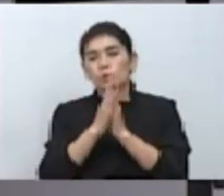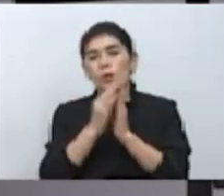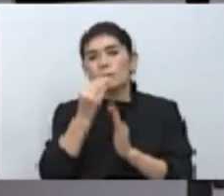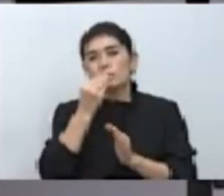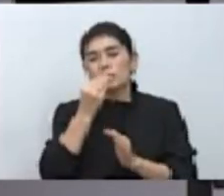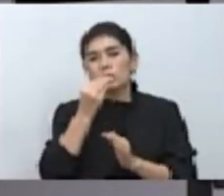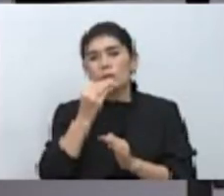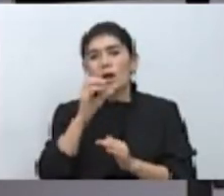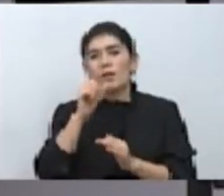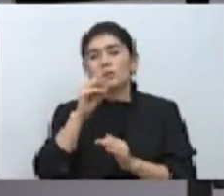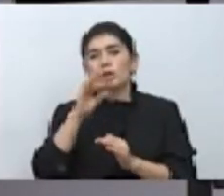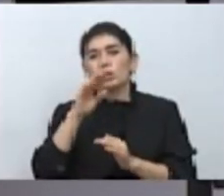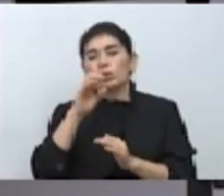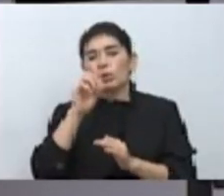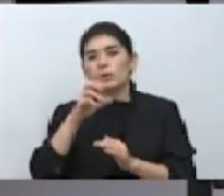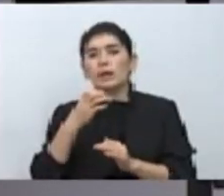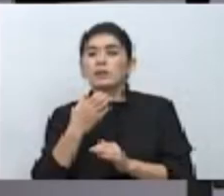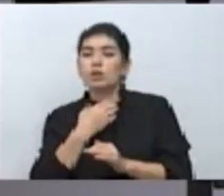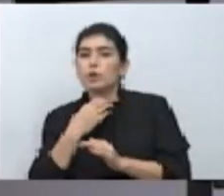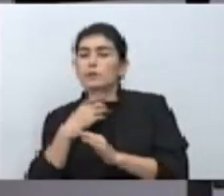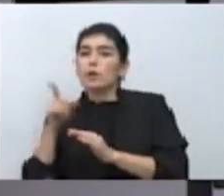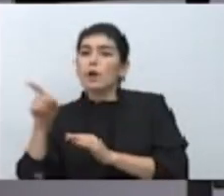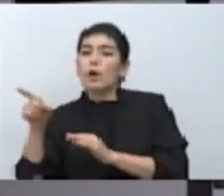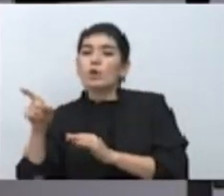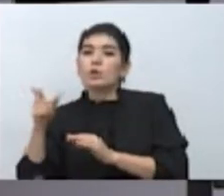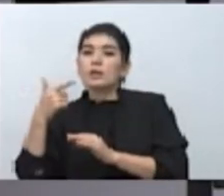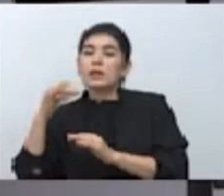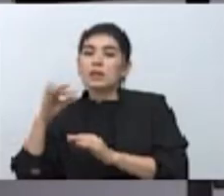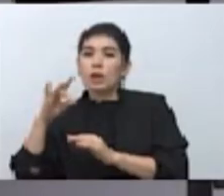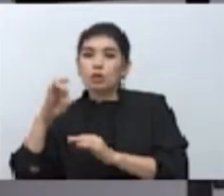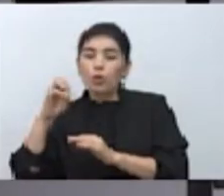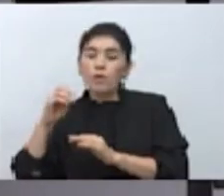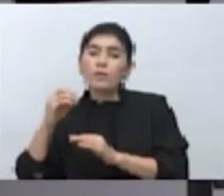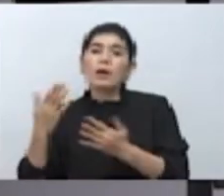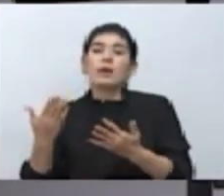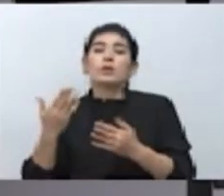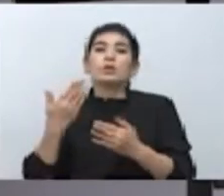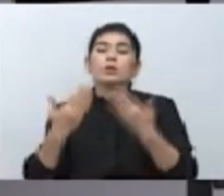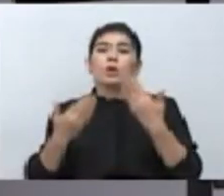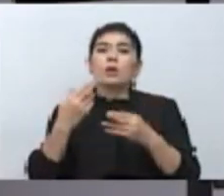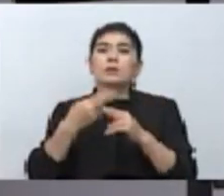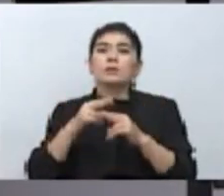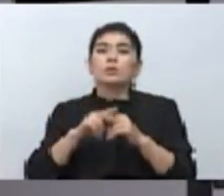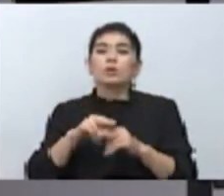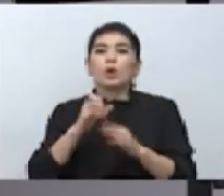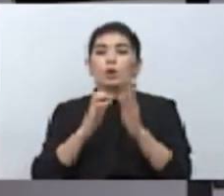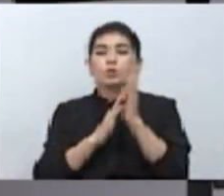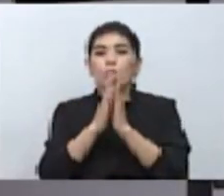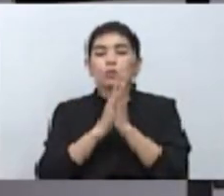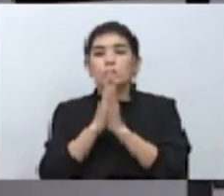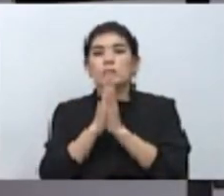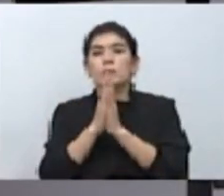oziqlanishi avtotrof usulda, hayvonlarning oziqlanishi esa geterotrof usulda. Yoki bo'lmasam,